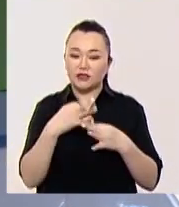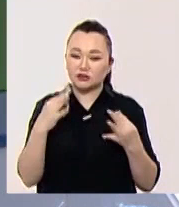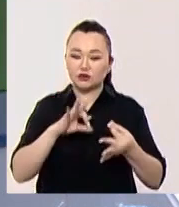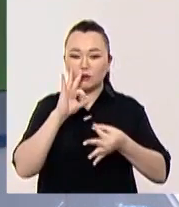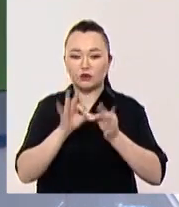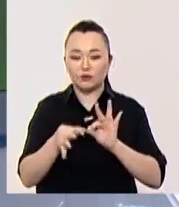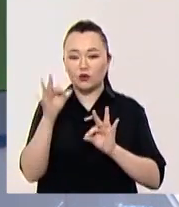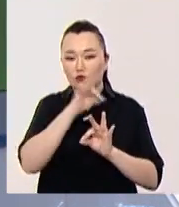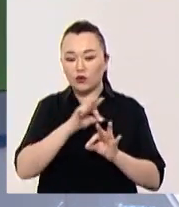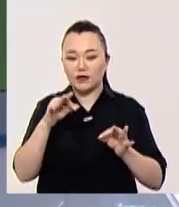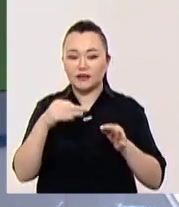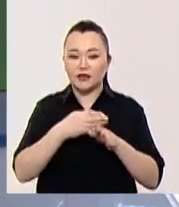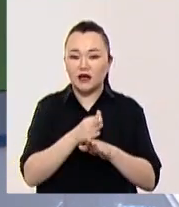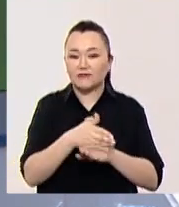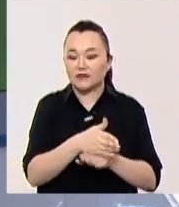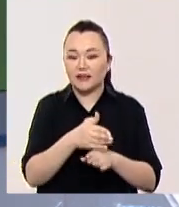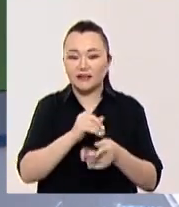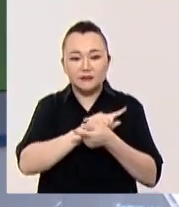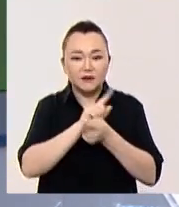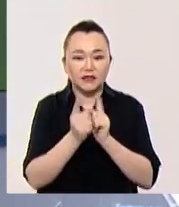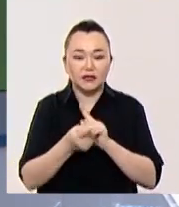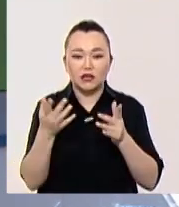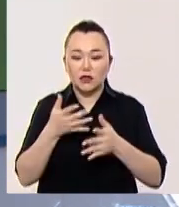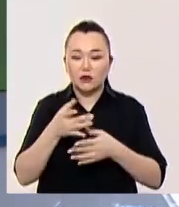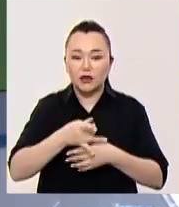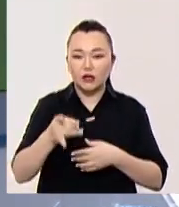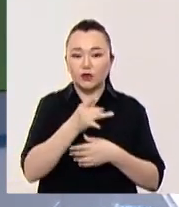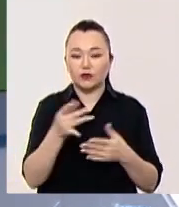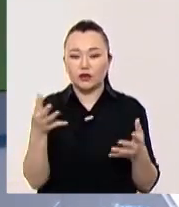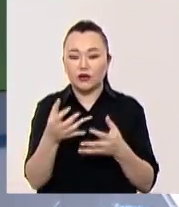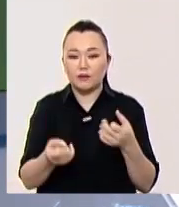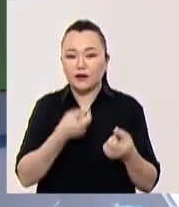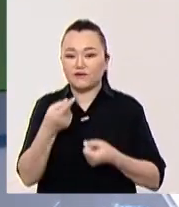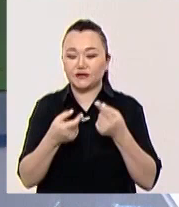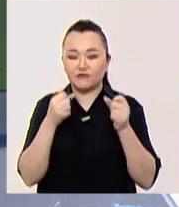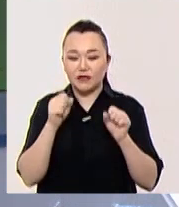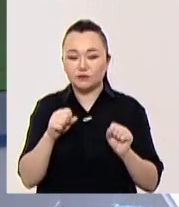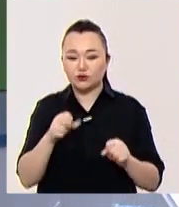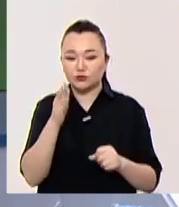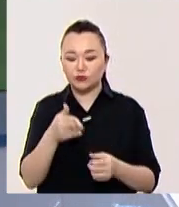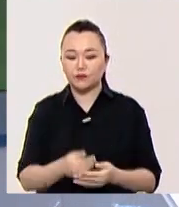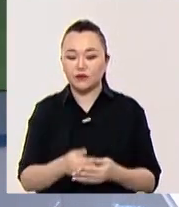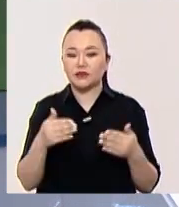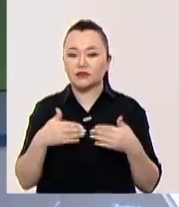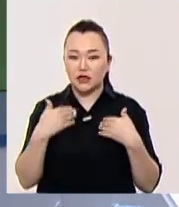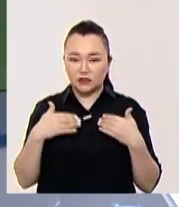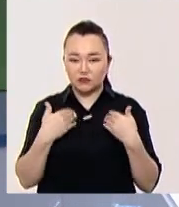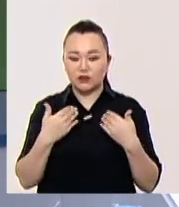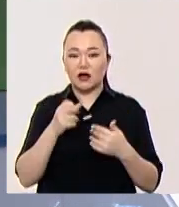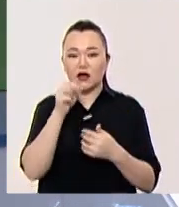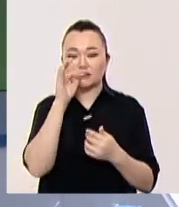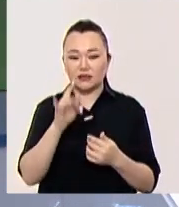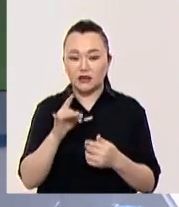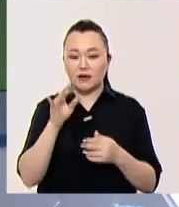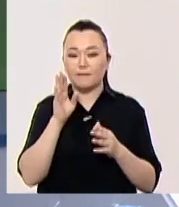поподробнее о географических изменениях, что это даст регионам и какие появятся возможности. Здравствуйте.